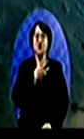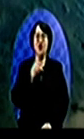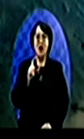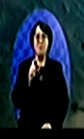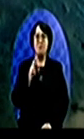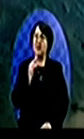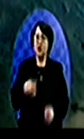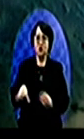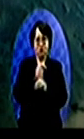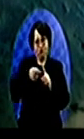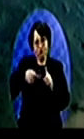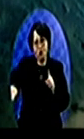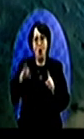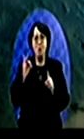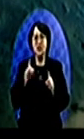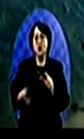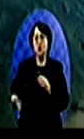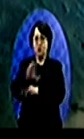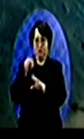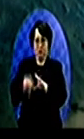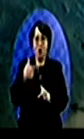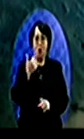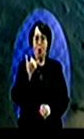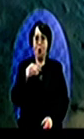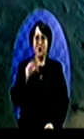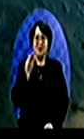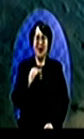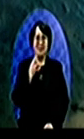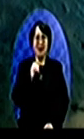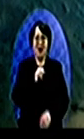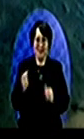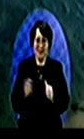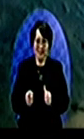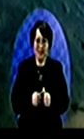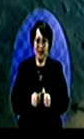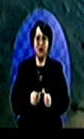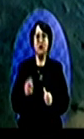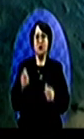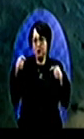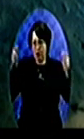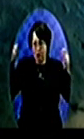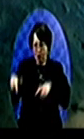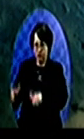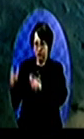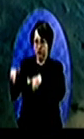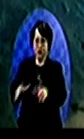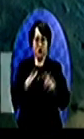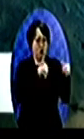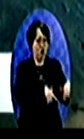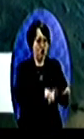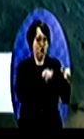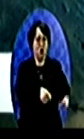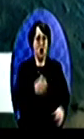Дэлгэр сумын заагт орших Гутайн давааны зургийг та харж байна. Гутайн давааны хоёр талаар шургадгийн гол, Гутайн гол гэсэн хоёр гол